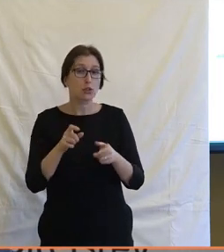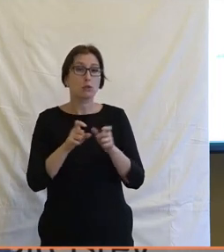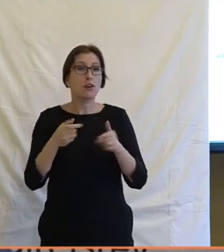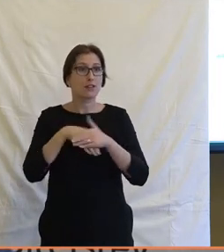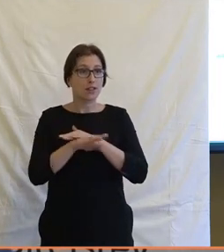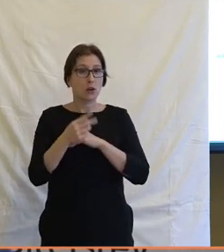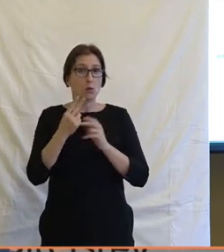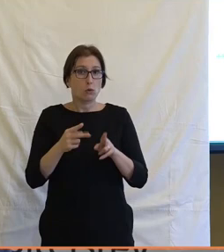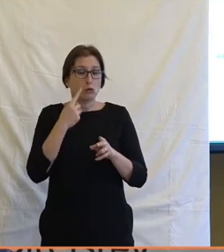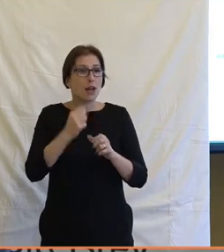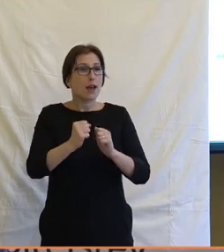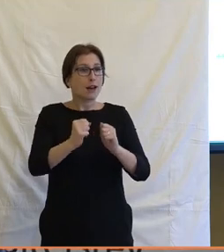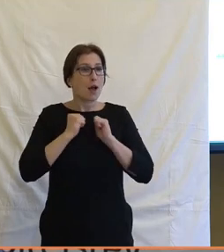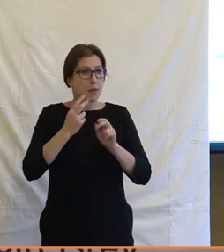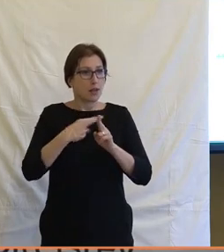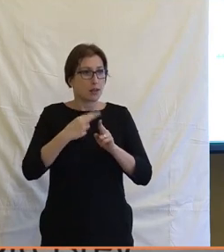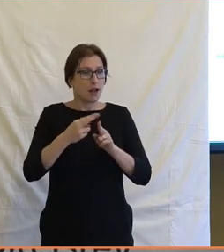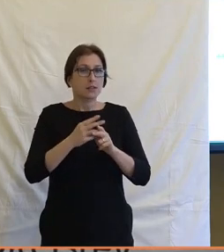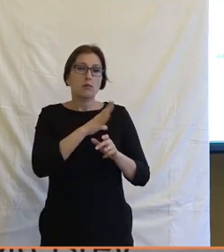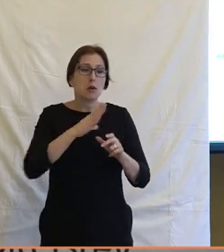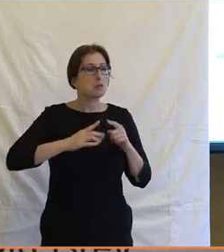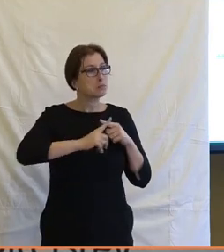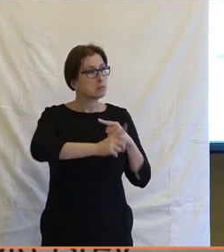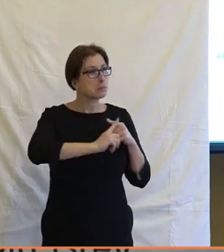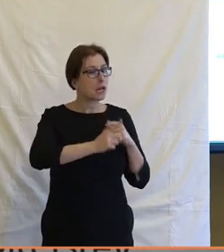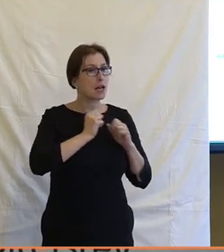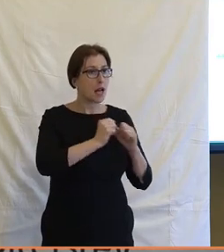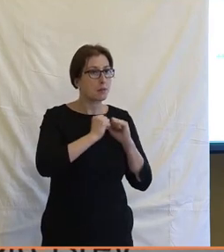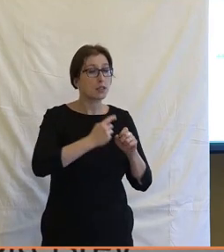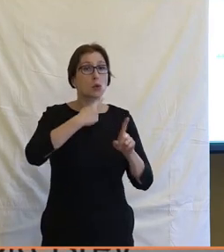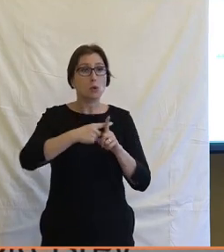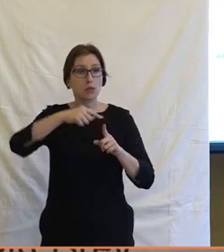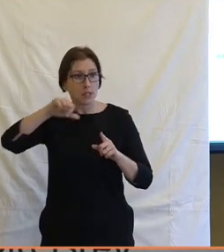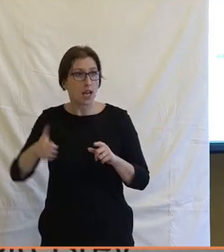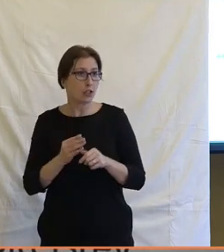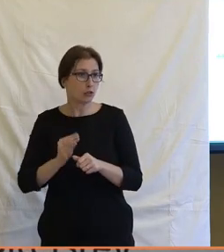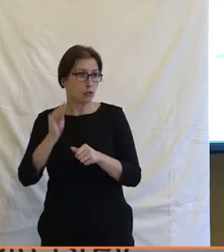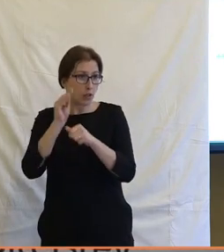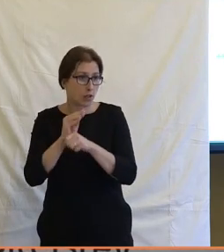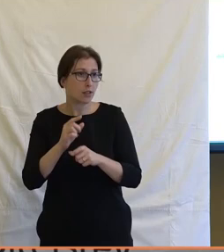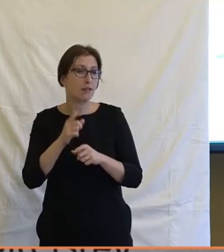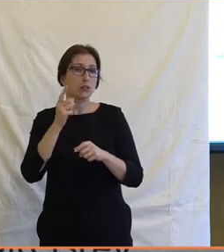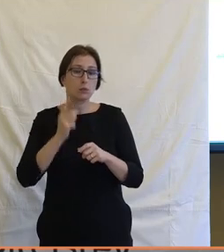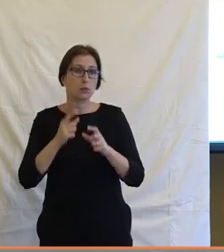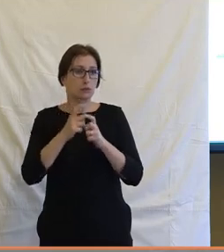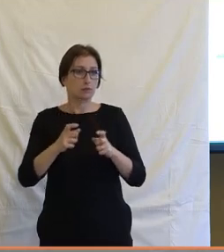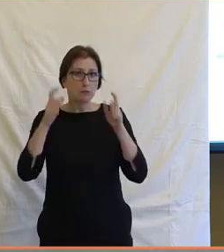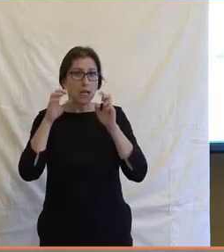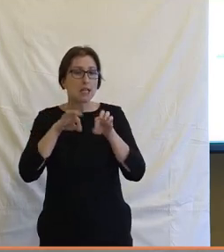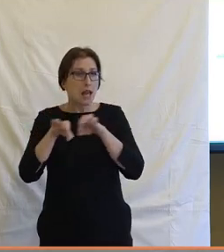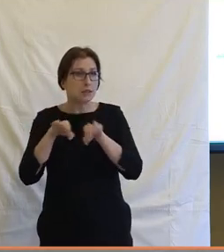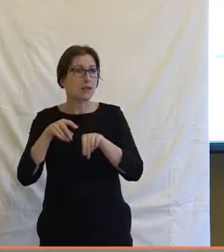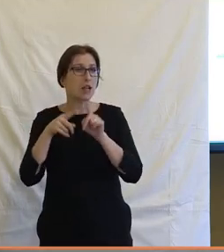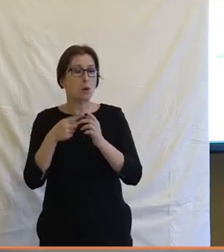Za prvý můžete rehabilitovat zase nad rámec toho, abyste měli tam toho rehabilitačního pracovníka, byť ten samozřejmě to musí nastavit